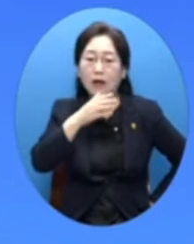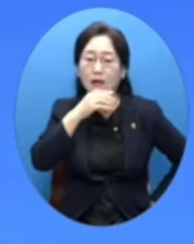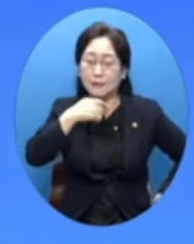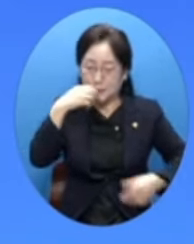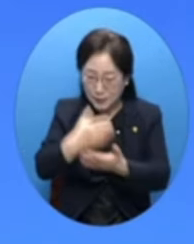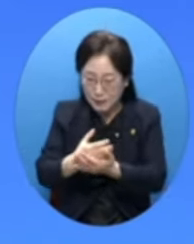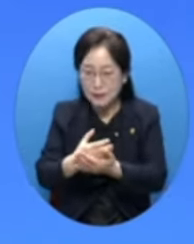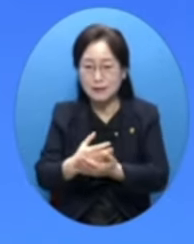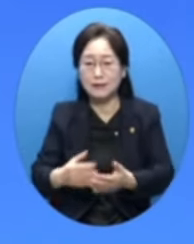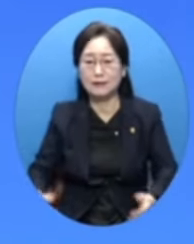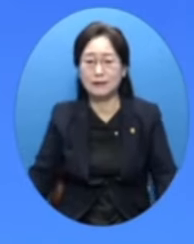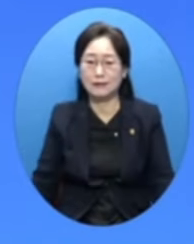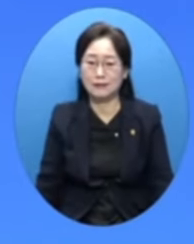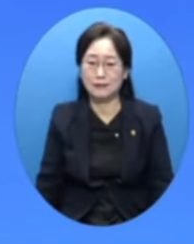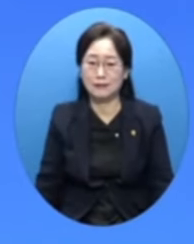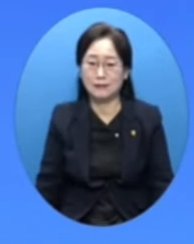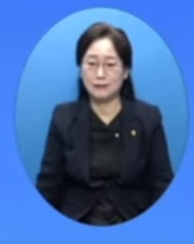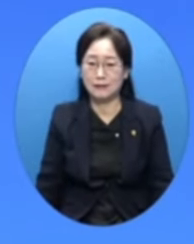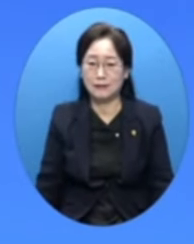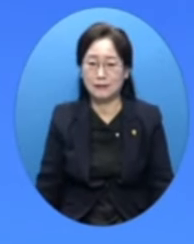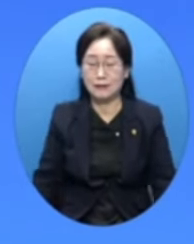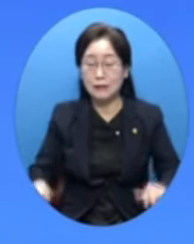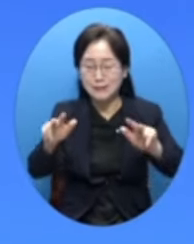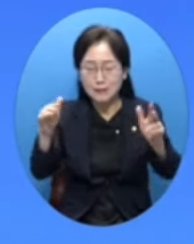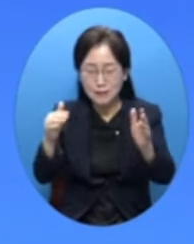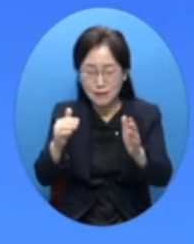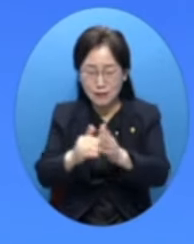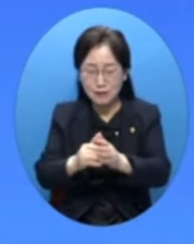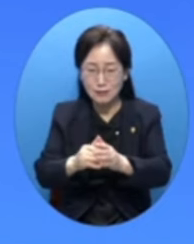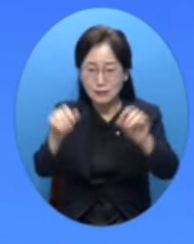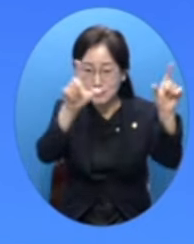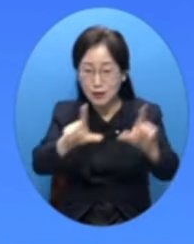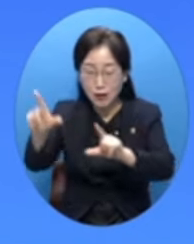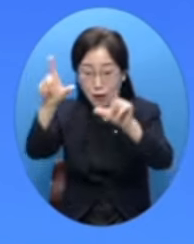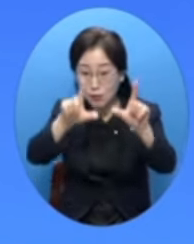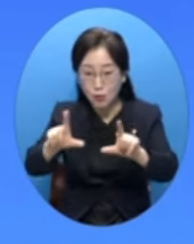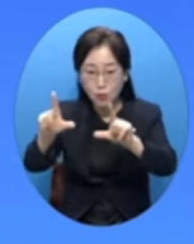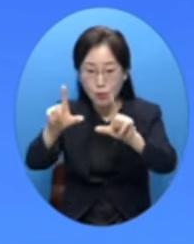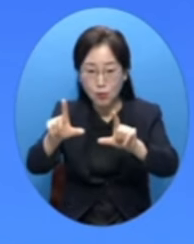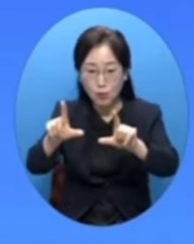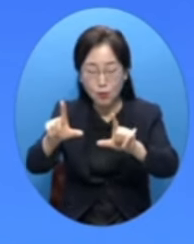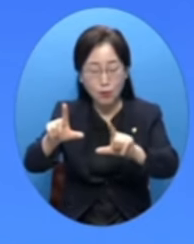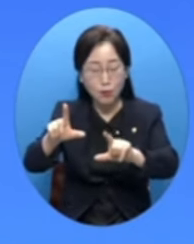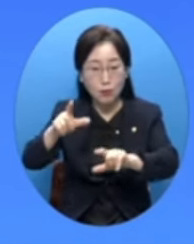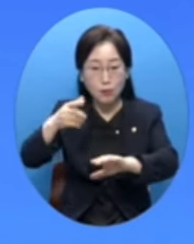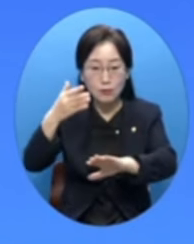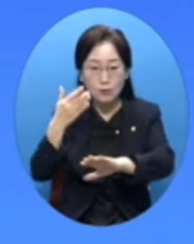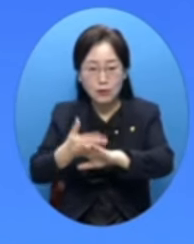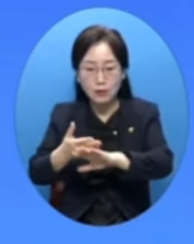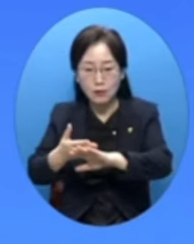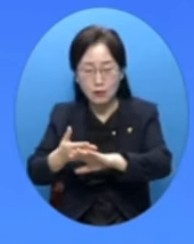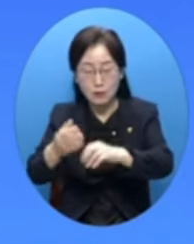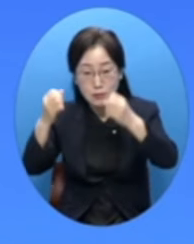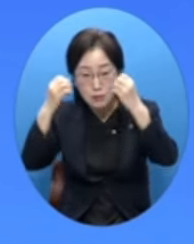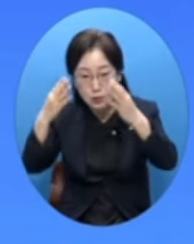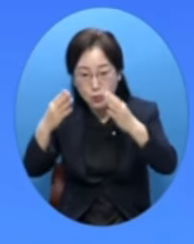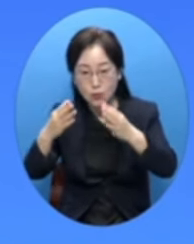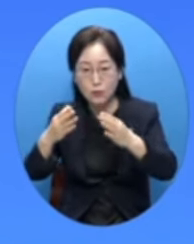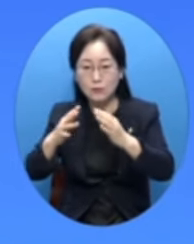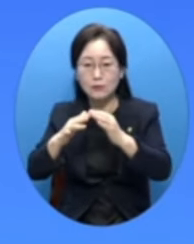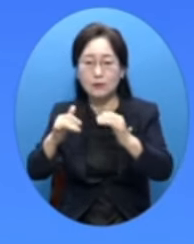받았습니다. 자기가 지금까지 살았던 삶과는 전혀 다른 삶이 있다는 것을 알게 됐습니다.